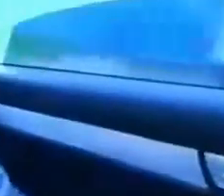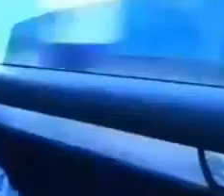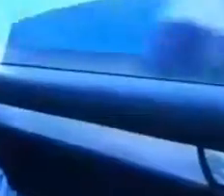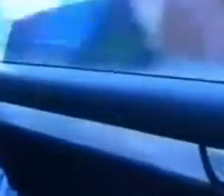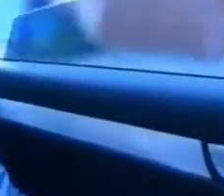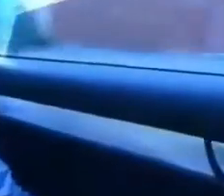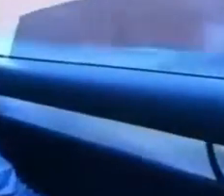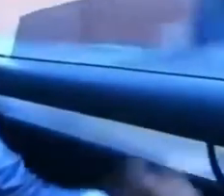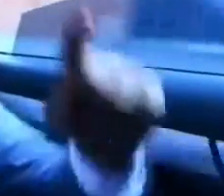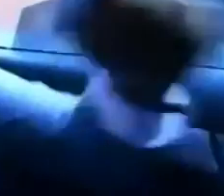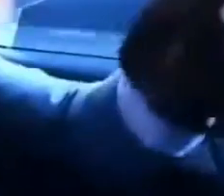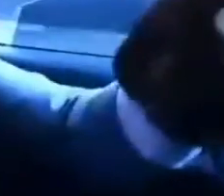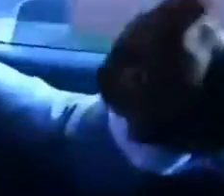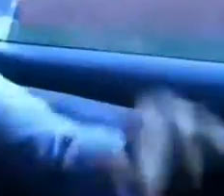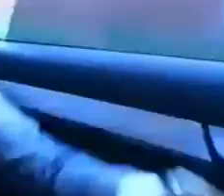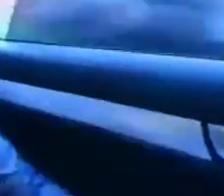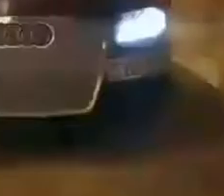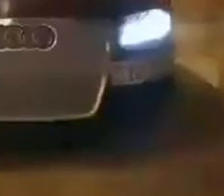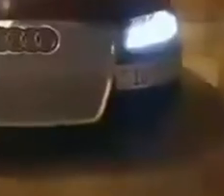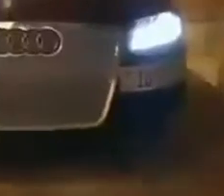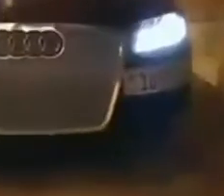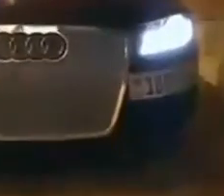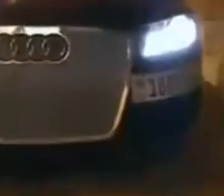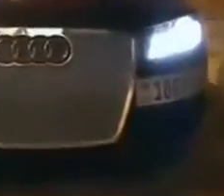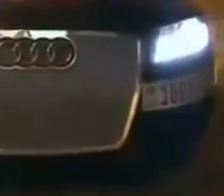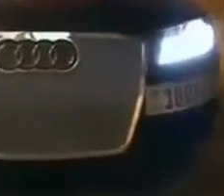Ok. Ok, bof. Tout le monde a bof.